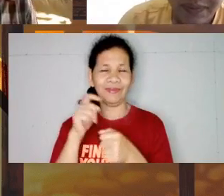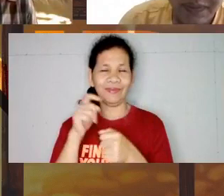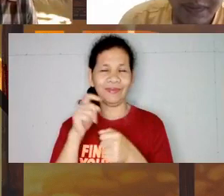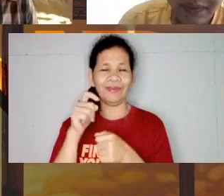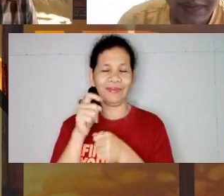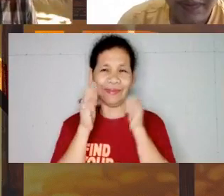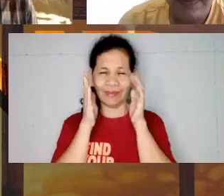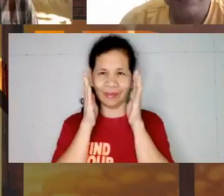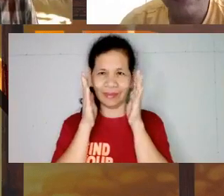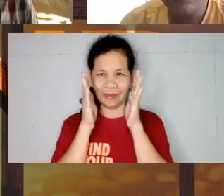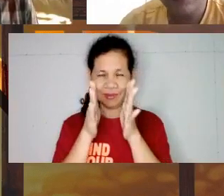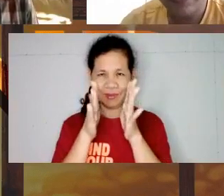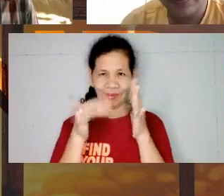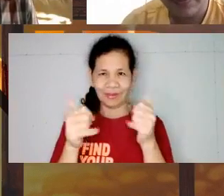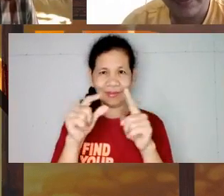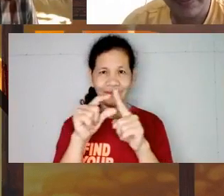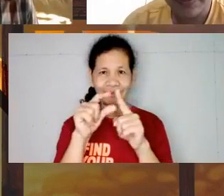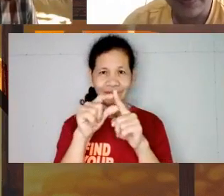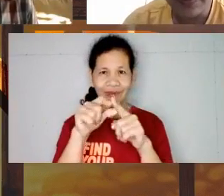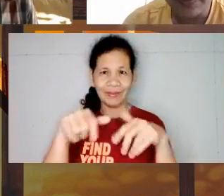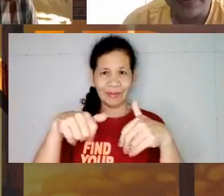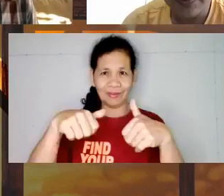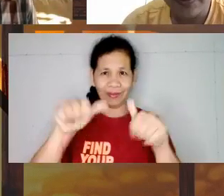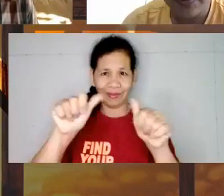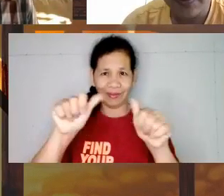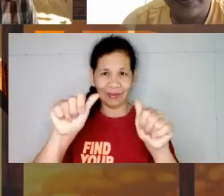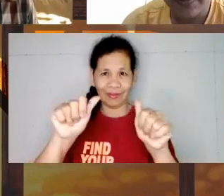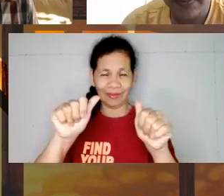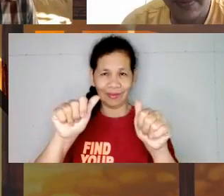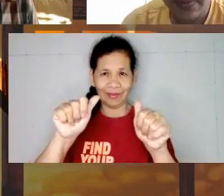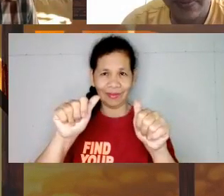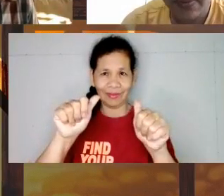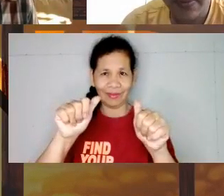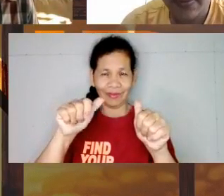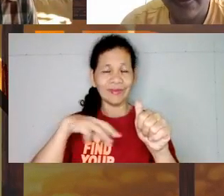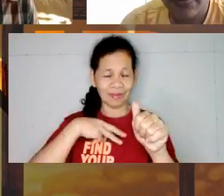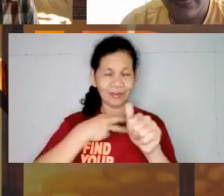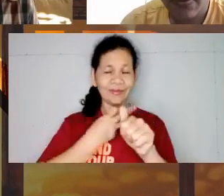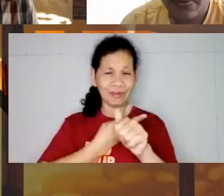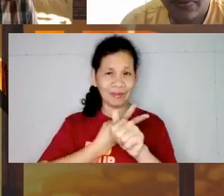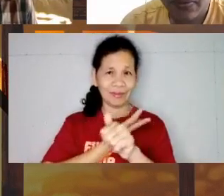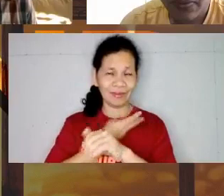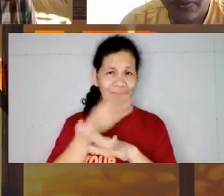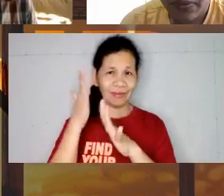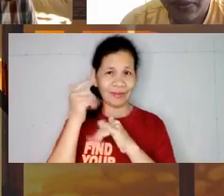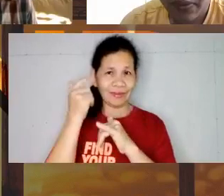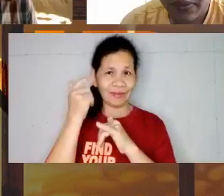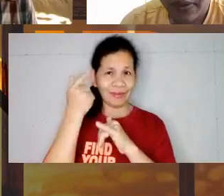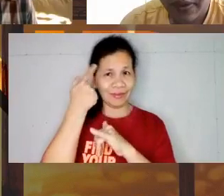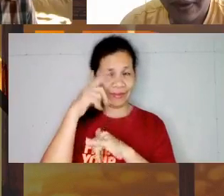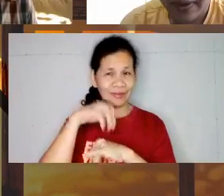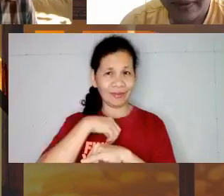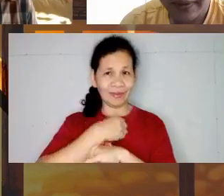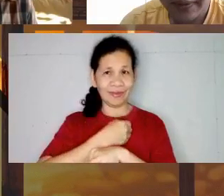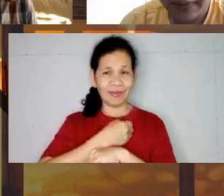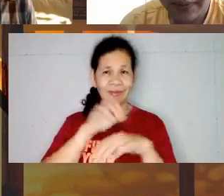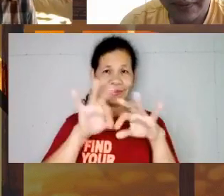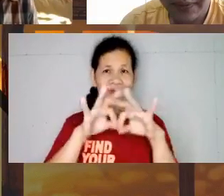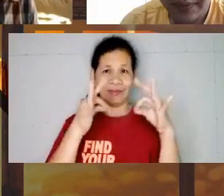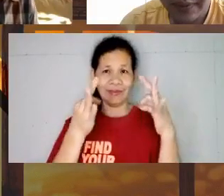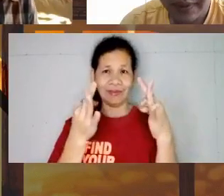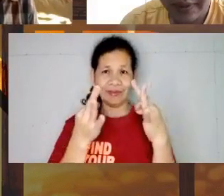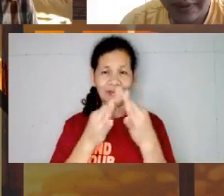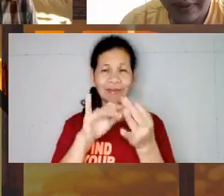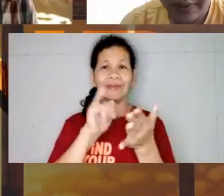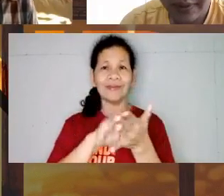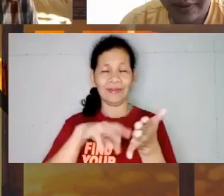approval. Mithiin man natin sa ating kapwa, sa ating pamilya, lalo-lalo na we will be